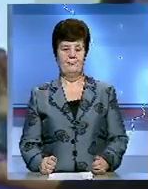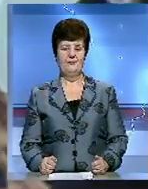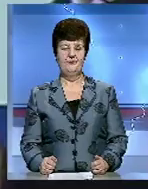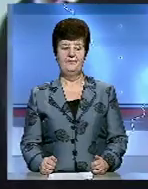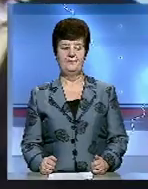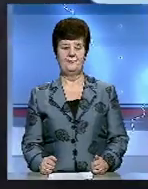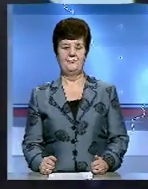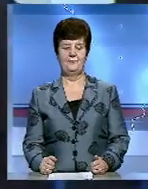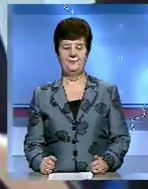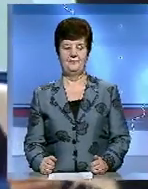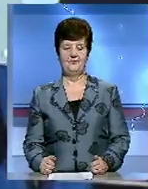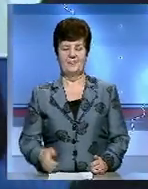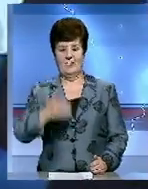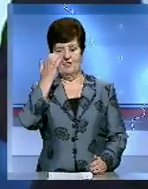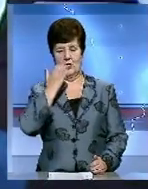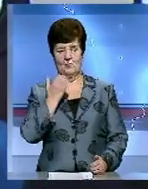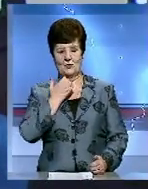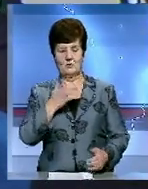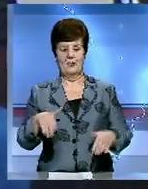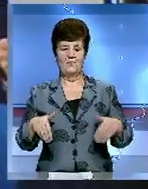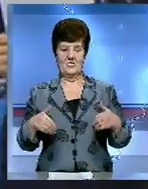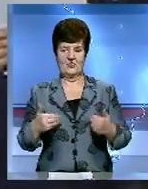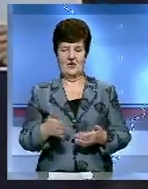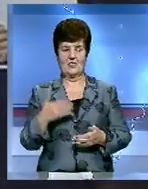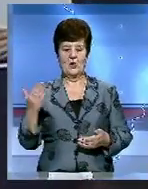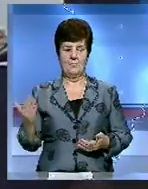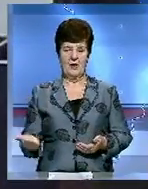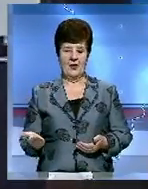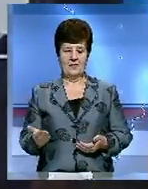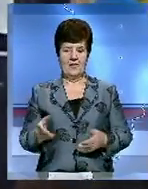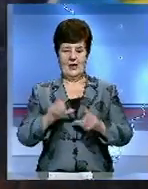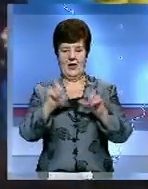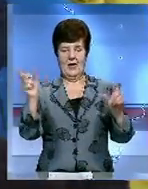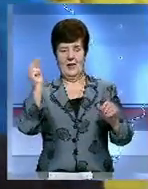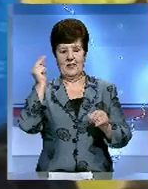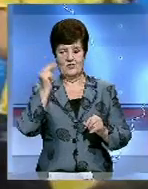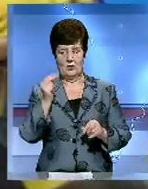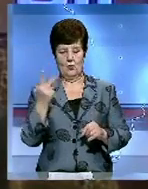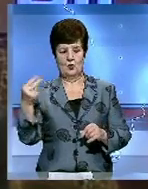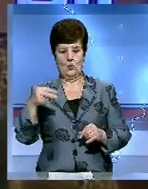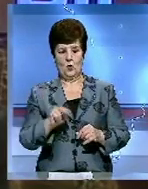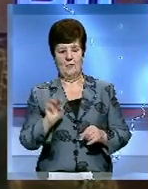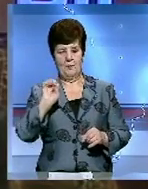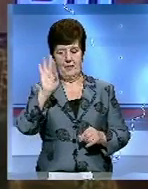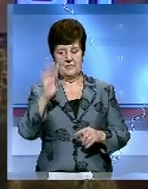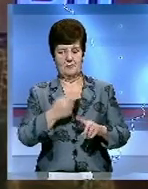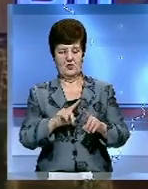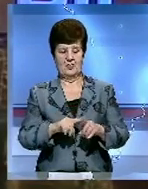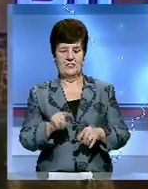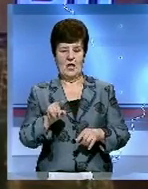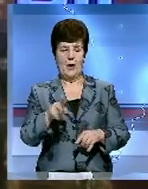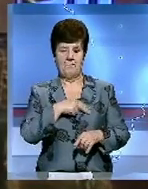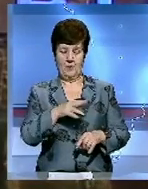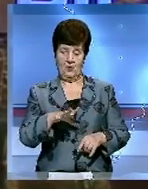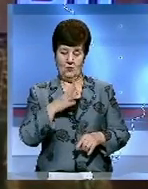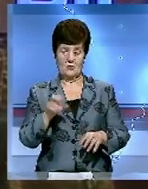Doar o clipă, asta nu e tot. Ai felicitări și din partea Liceului ProSucces, care a luat în 2014 acest premiu. Și în special